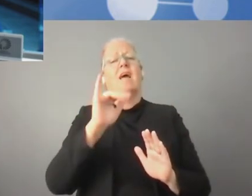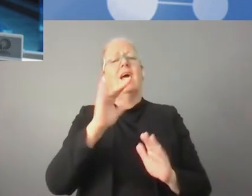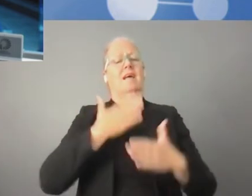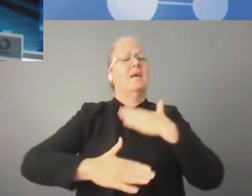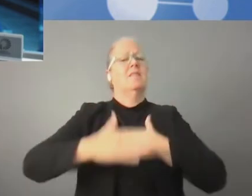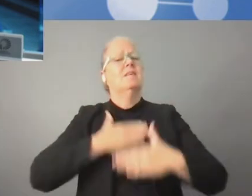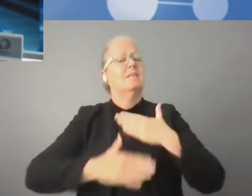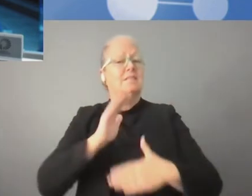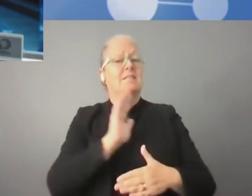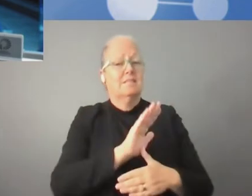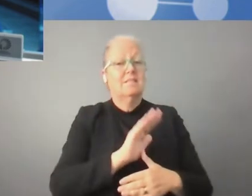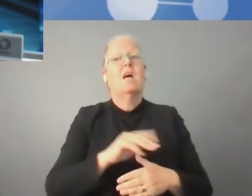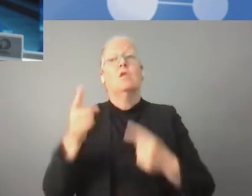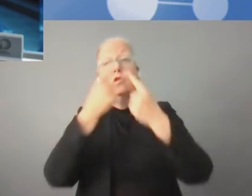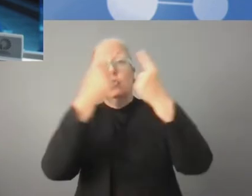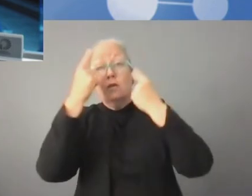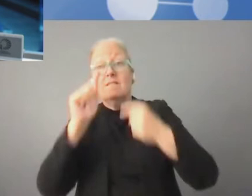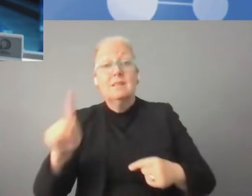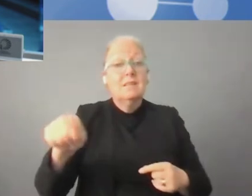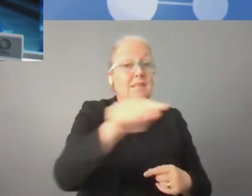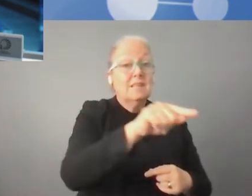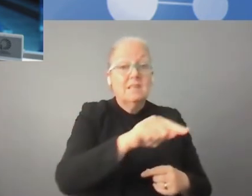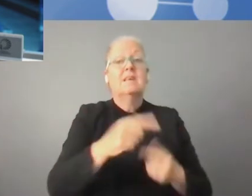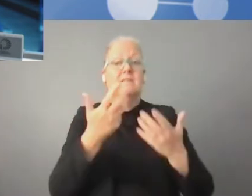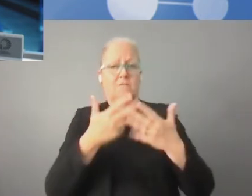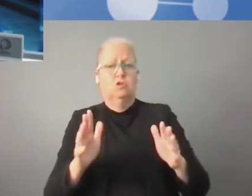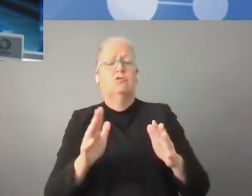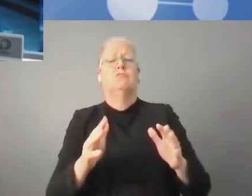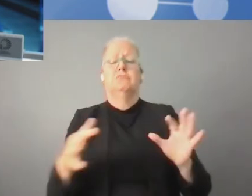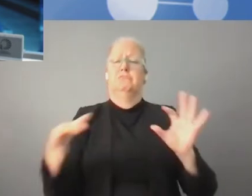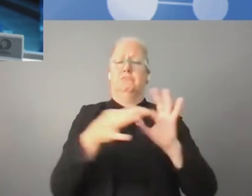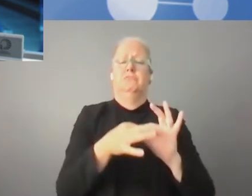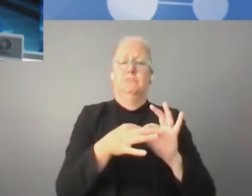人为主，而且我们最近